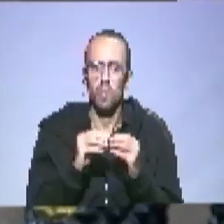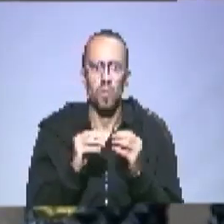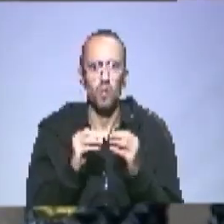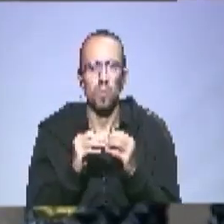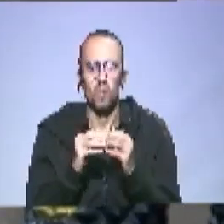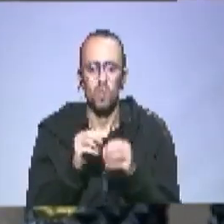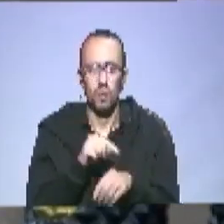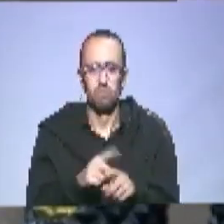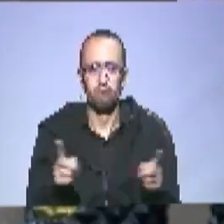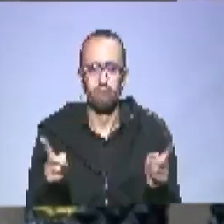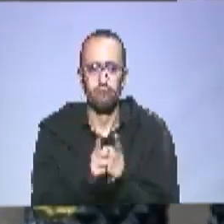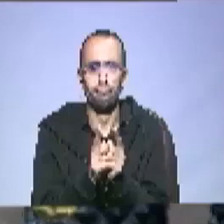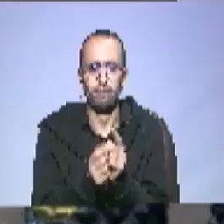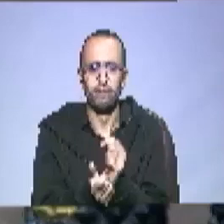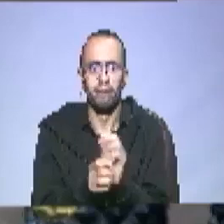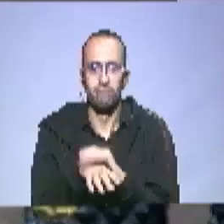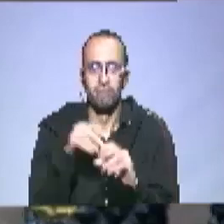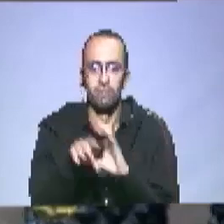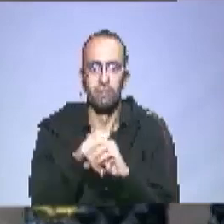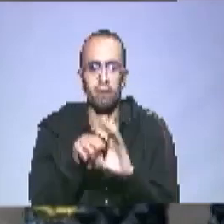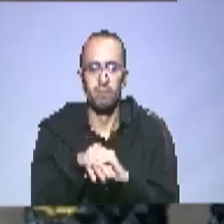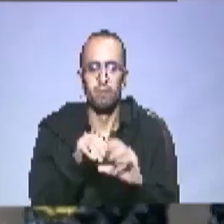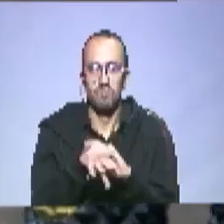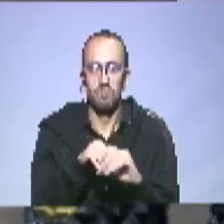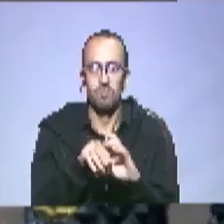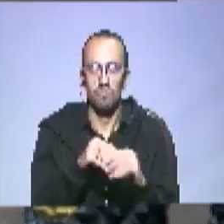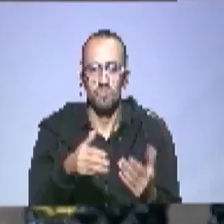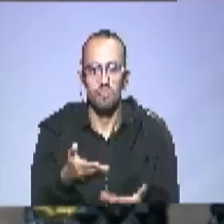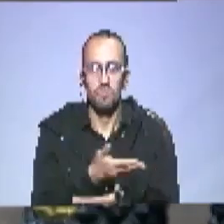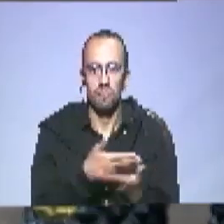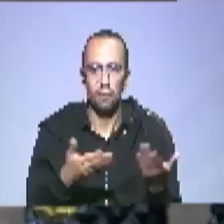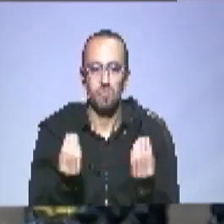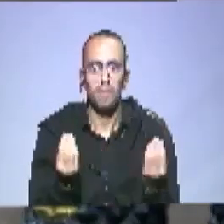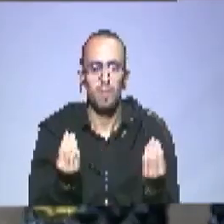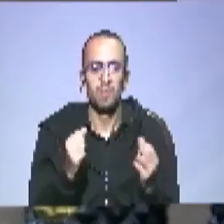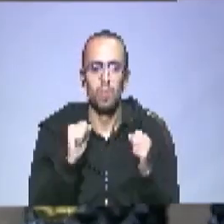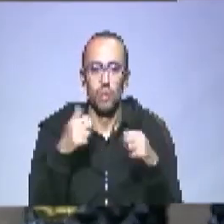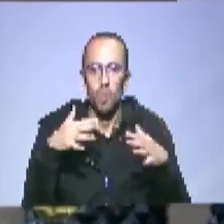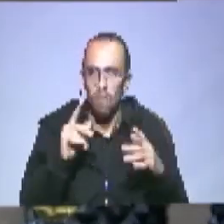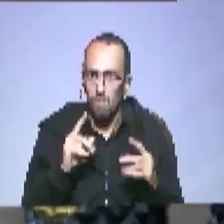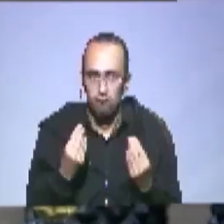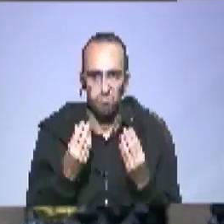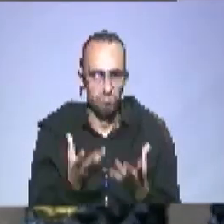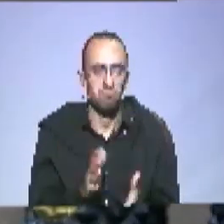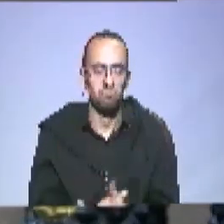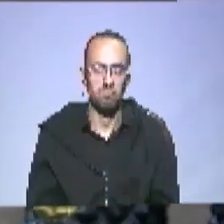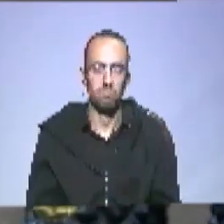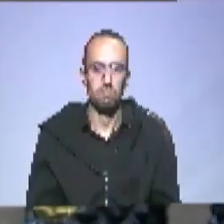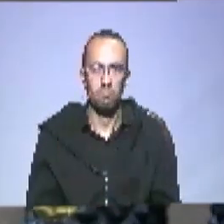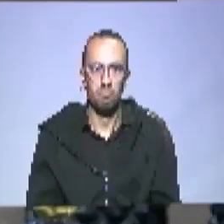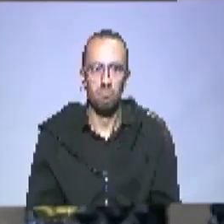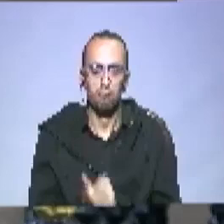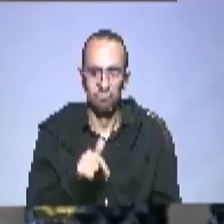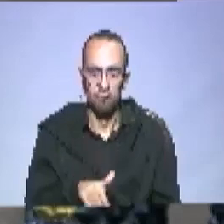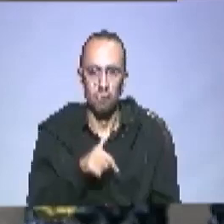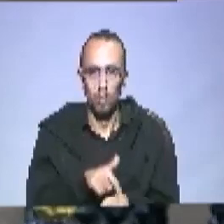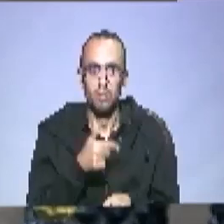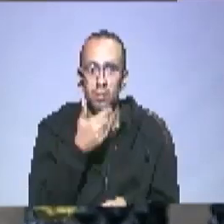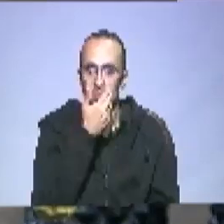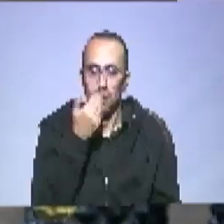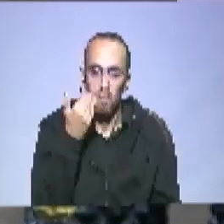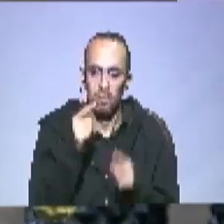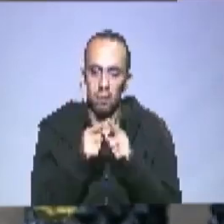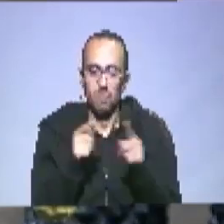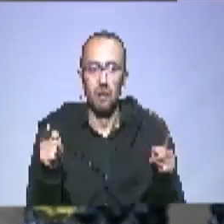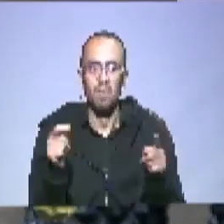وقت قليل وبمكونات قليلة وحاجات بسيطة جدا مش مكلفة. كويس ان احنا ناخد كده فترة الصوم نرتاح شوية